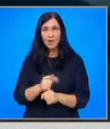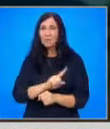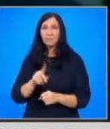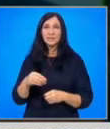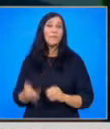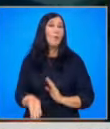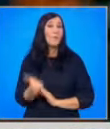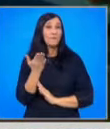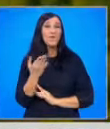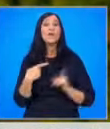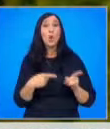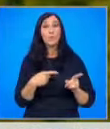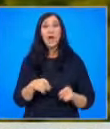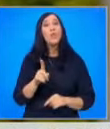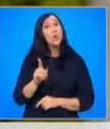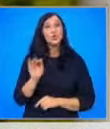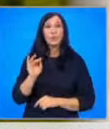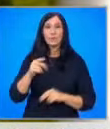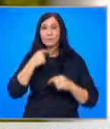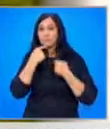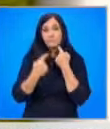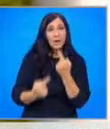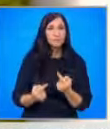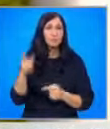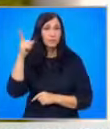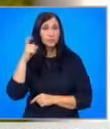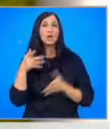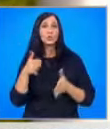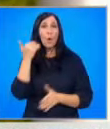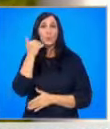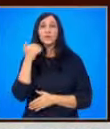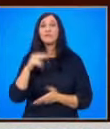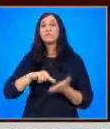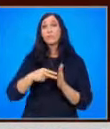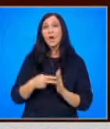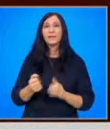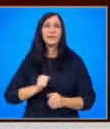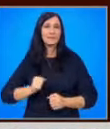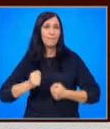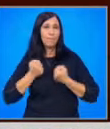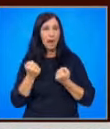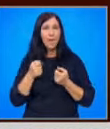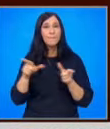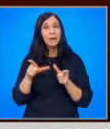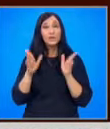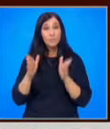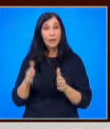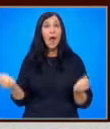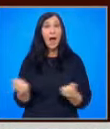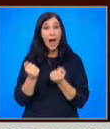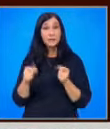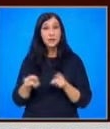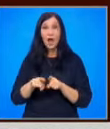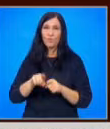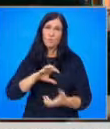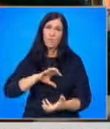не са му били повдигнати обвинения, но ще бъде разпитан по сигнал за злоупотреба с проекти и за заплахи. Мараджиев определи акцията